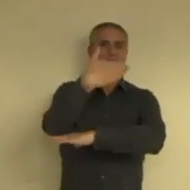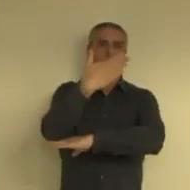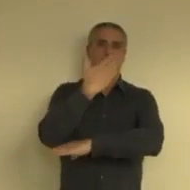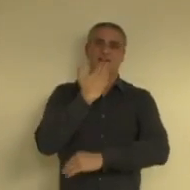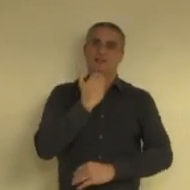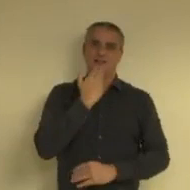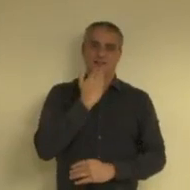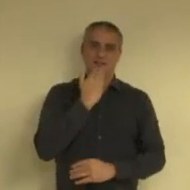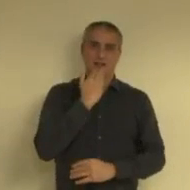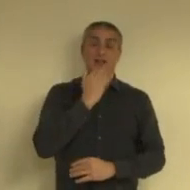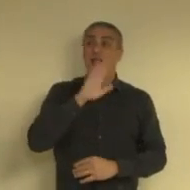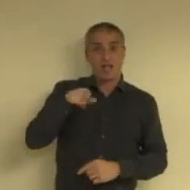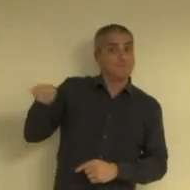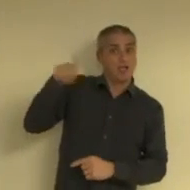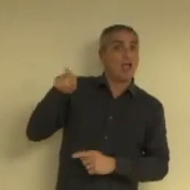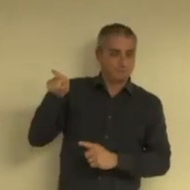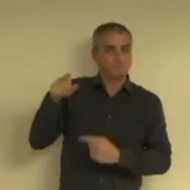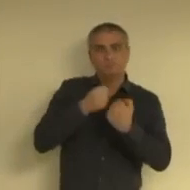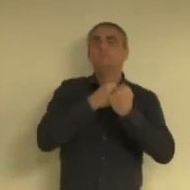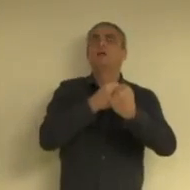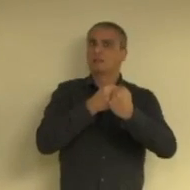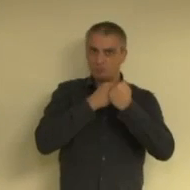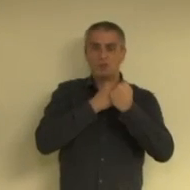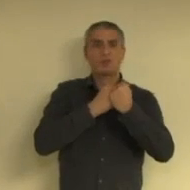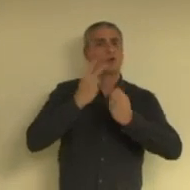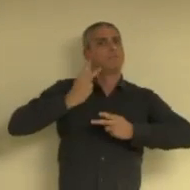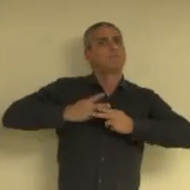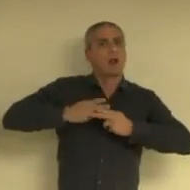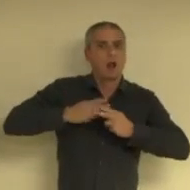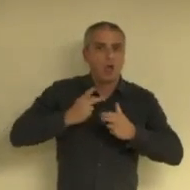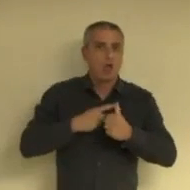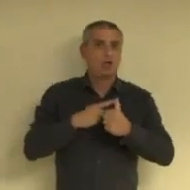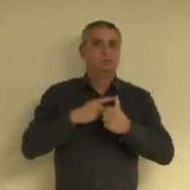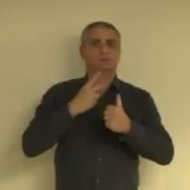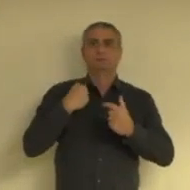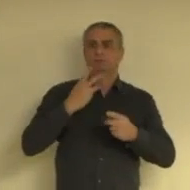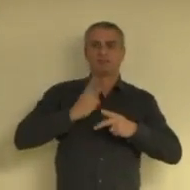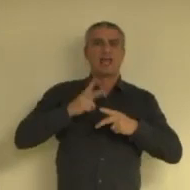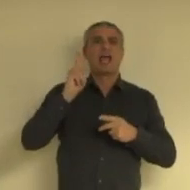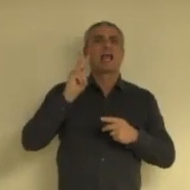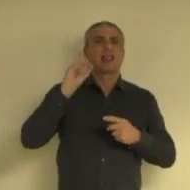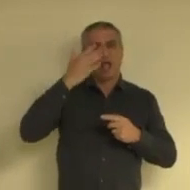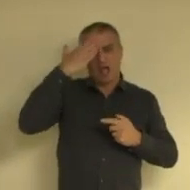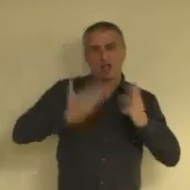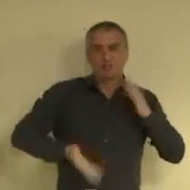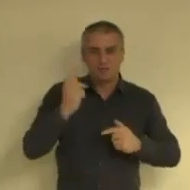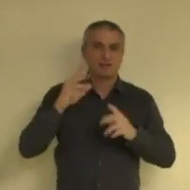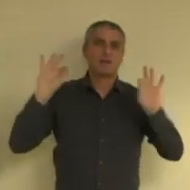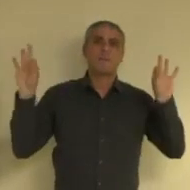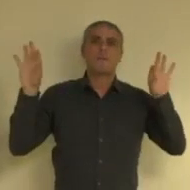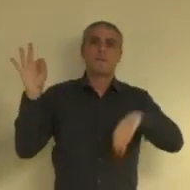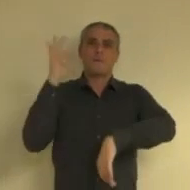ישראל. גם הם התמודדו עם מחלות, עם קדחת, עם